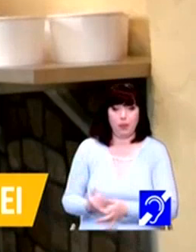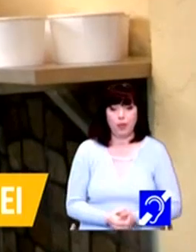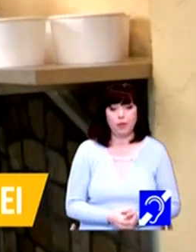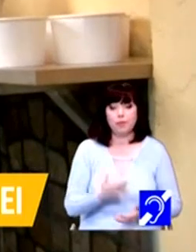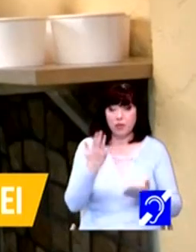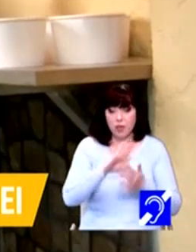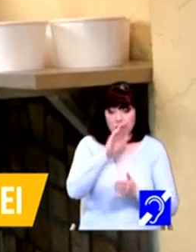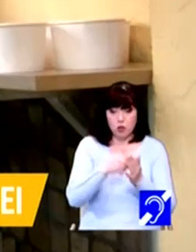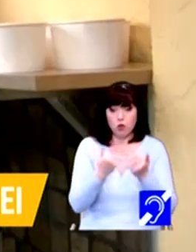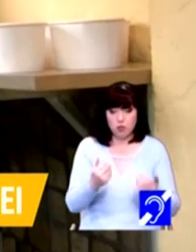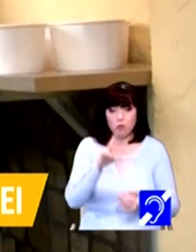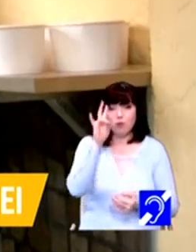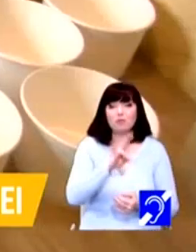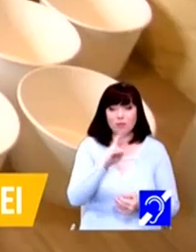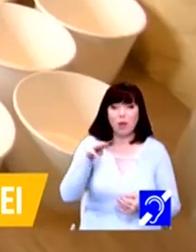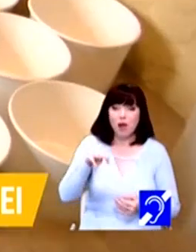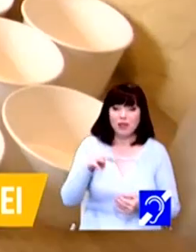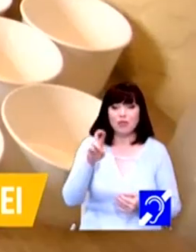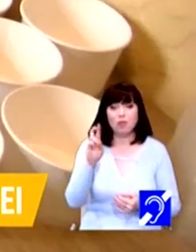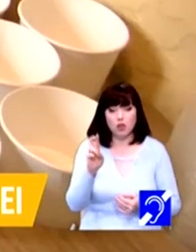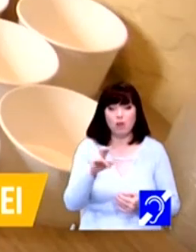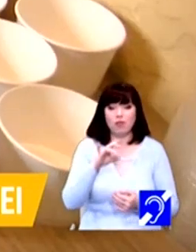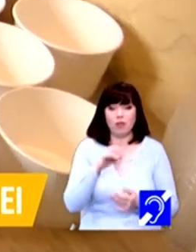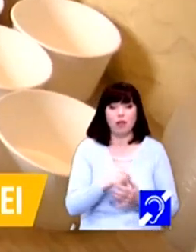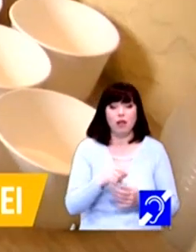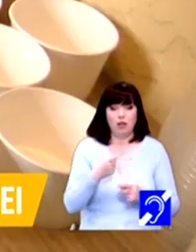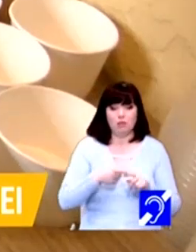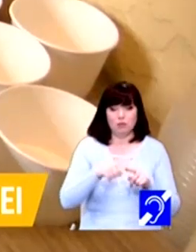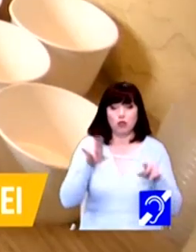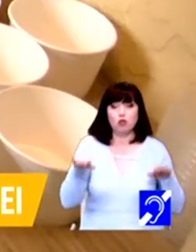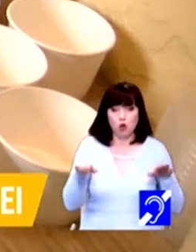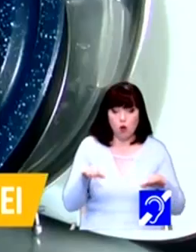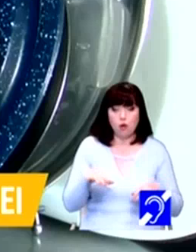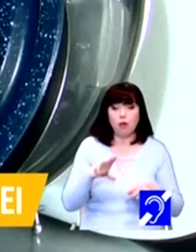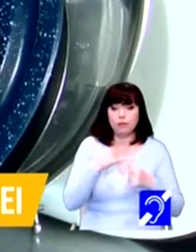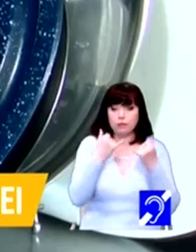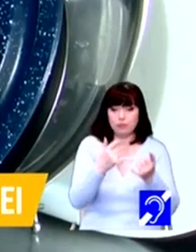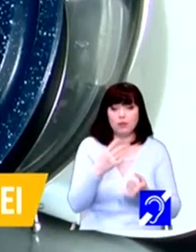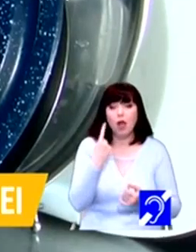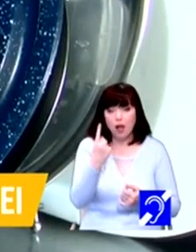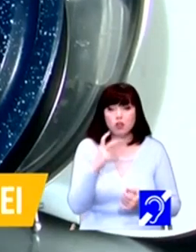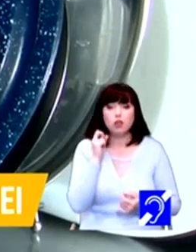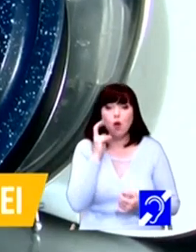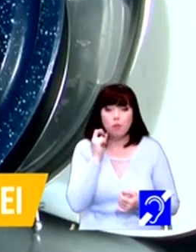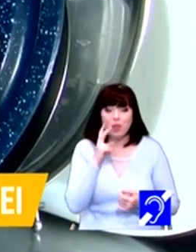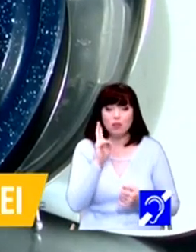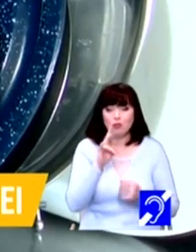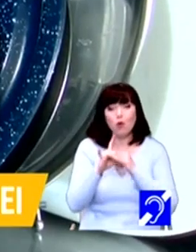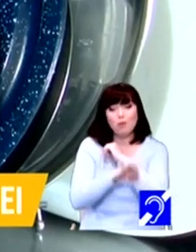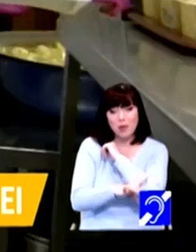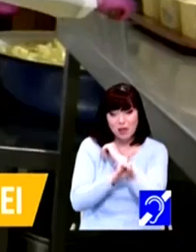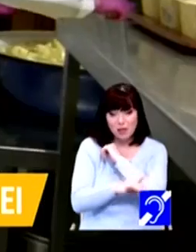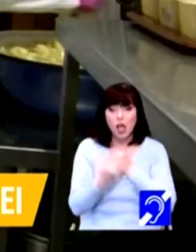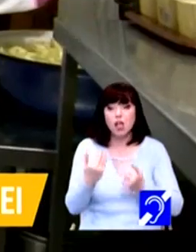Dacă până acum Biserica Sfinții Martiri Brâncoveni de pe cheile Nistrului din Soroca oferea câte un prânz cald persoanelor nevoiașe,